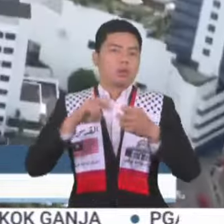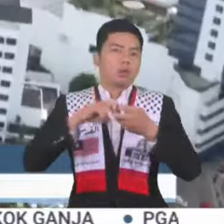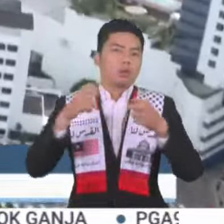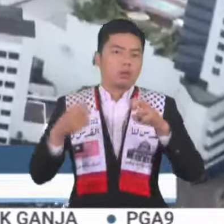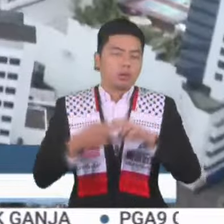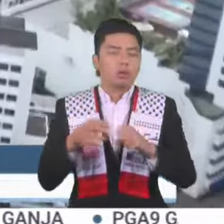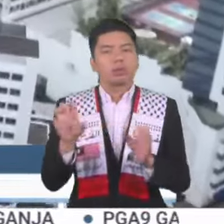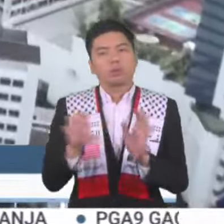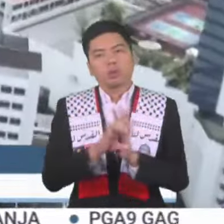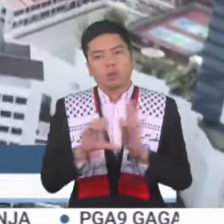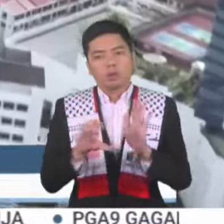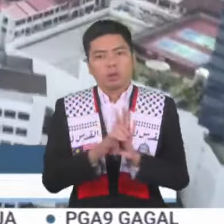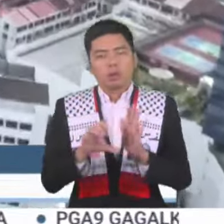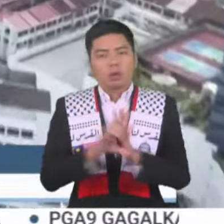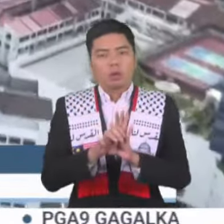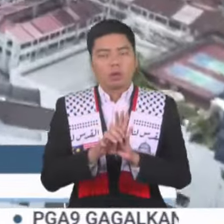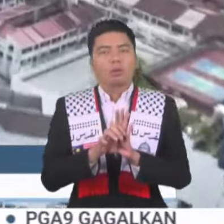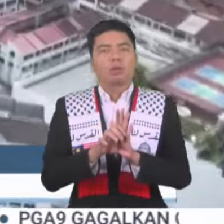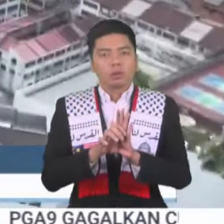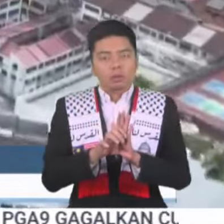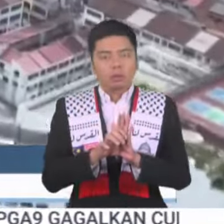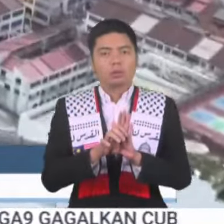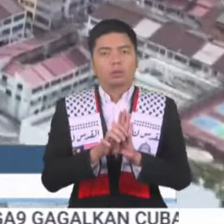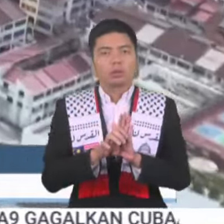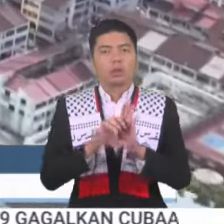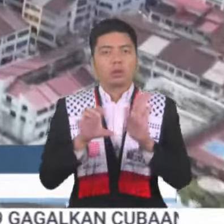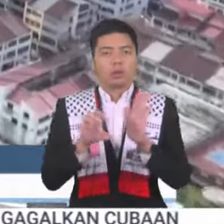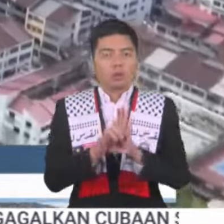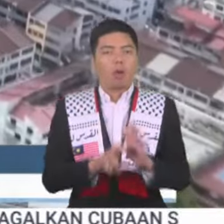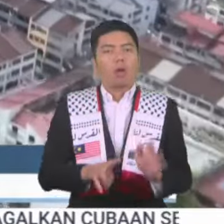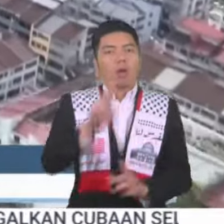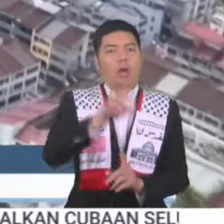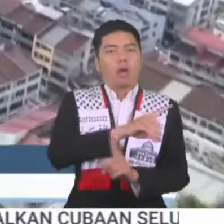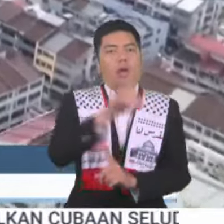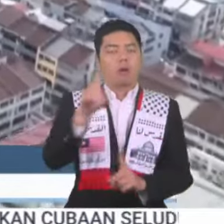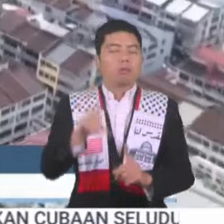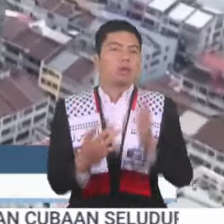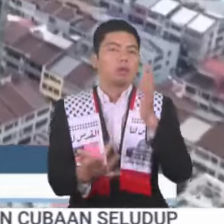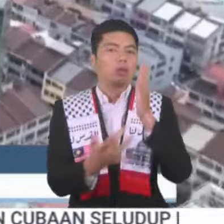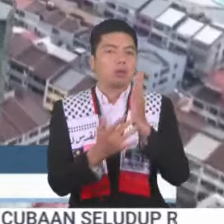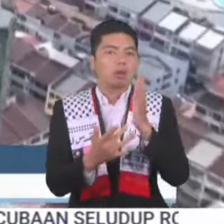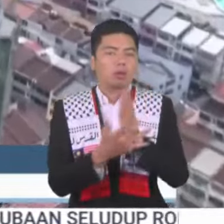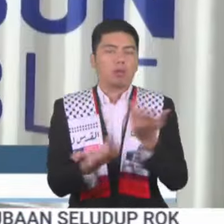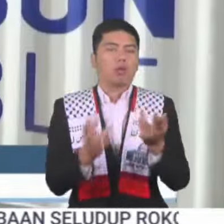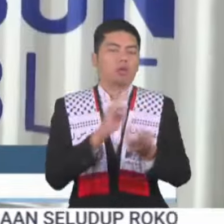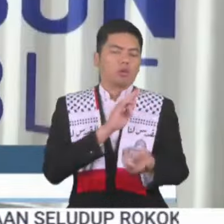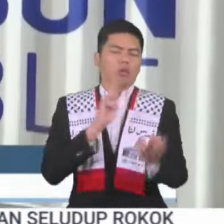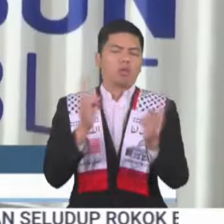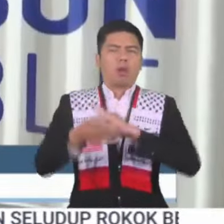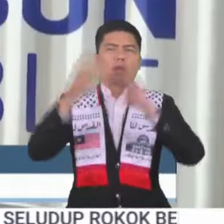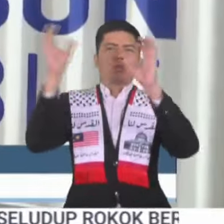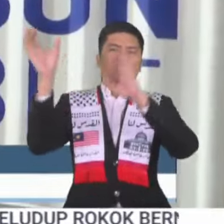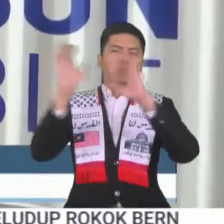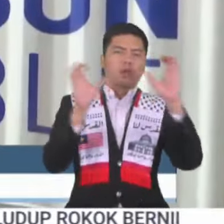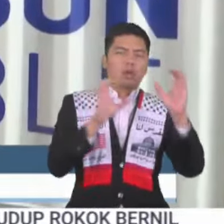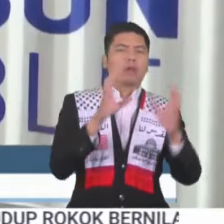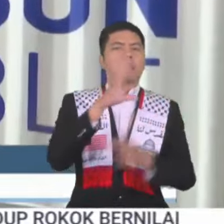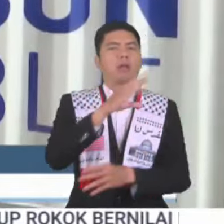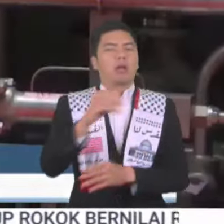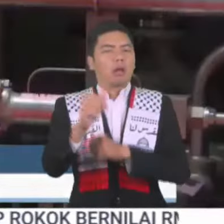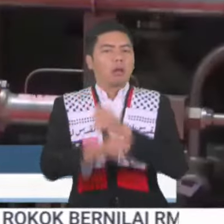seperti pengembangan teknologi, perubahan iklim, alam